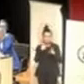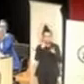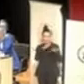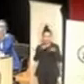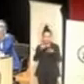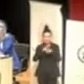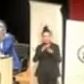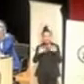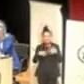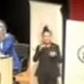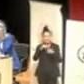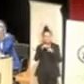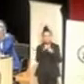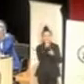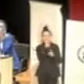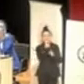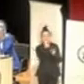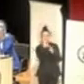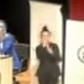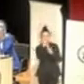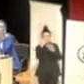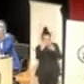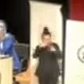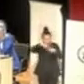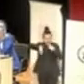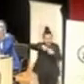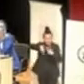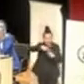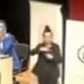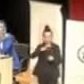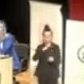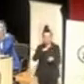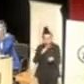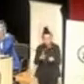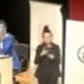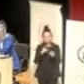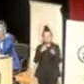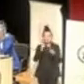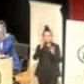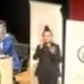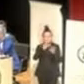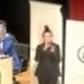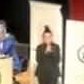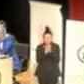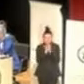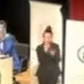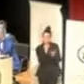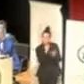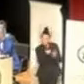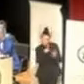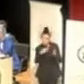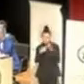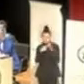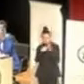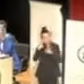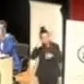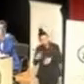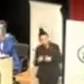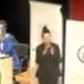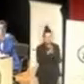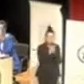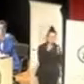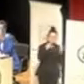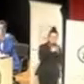Katalogdan, kitap kataloğumuzdan seslendirene, kitap türüne ve yazarlara göre belirlenmiş kriterlerde arama yapılabilmekte. Yanındaki